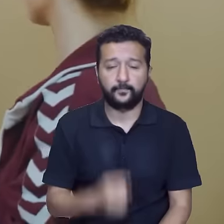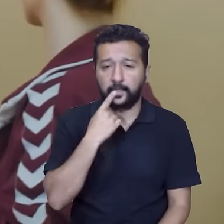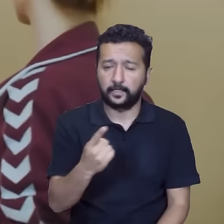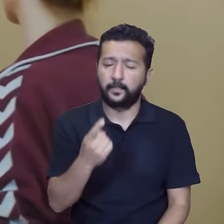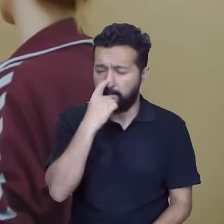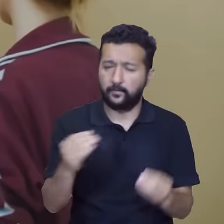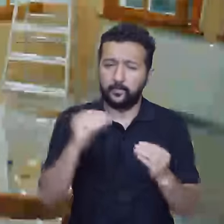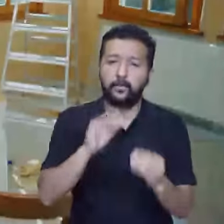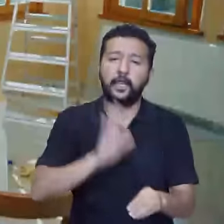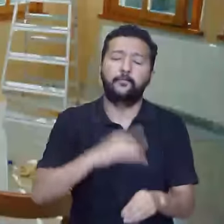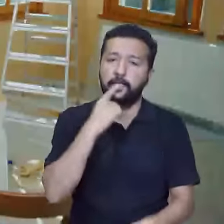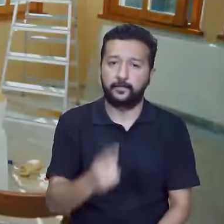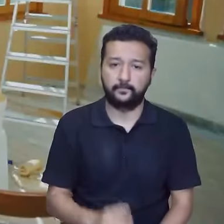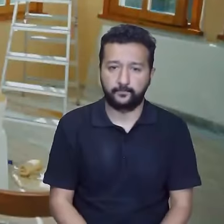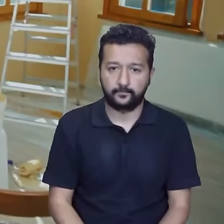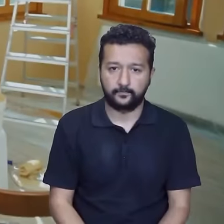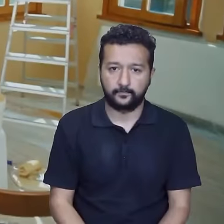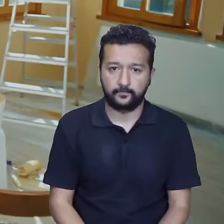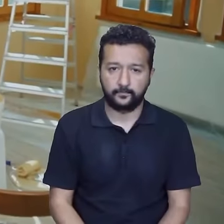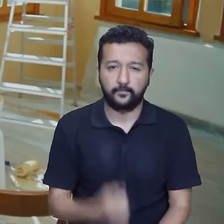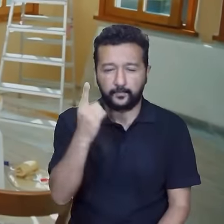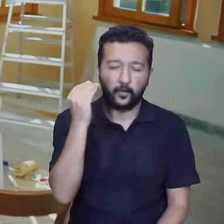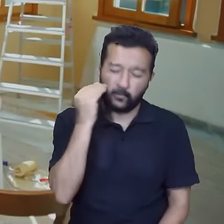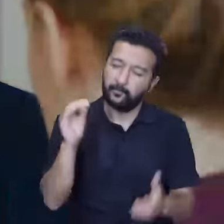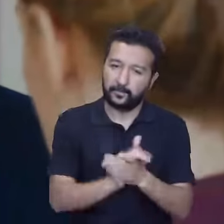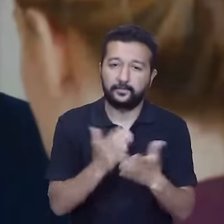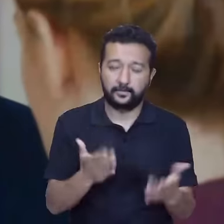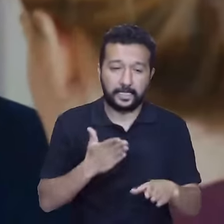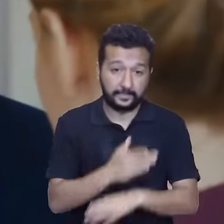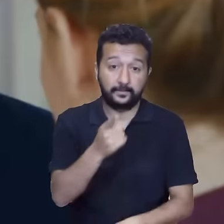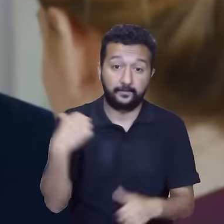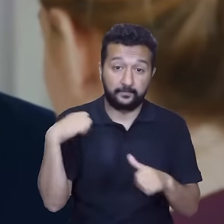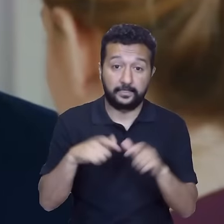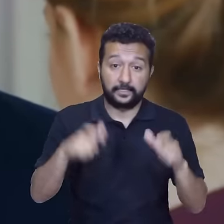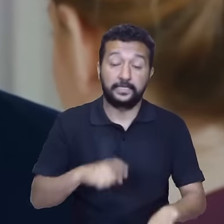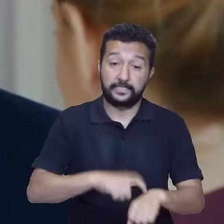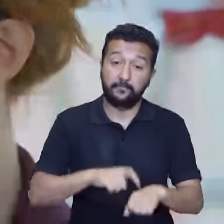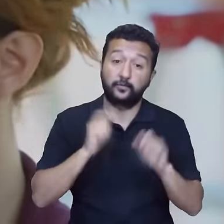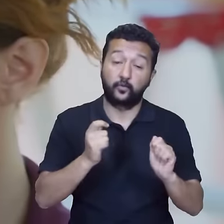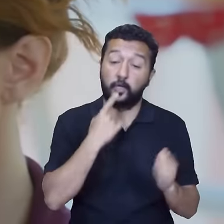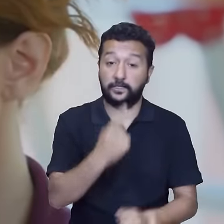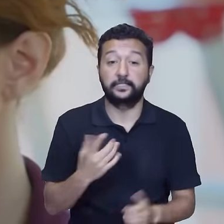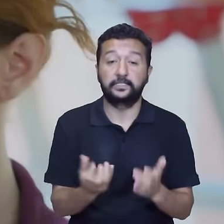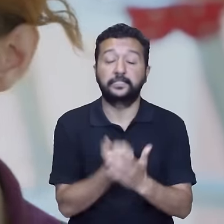Hadi abartma artık. Elini tuttu. Bir kere öpeyim Barış'ı. Hem zaten bir daha bu fırsat zor elimize geçer.